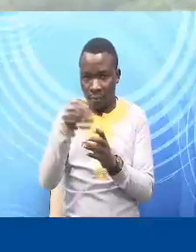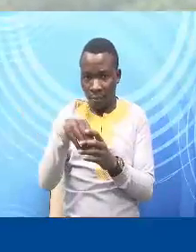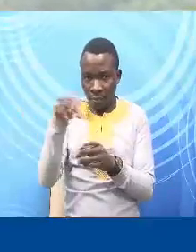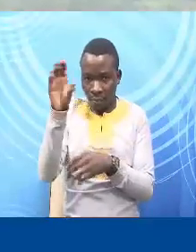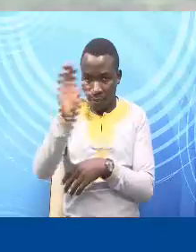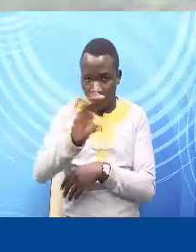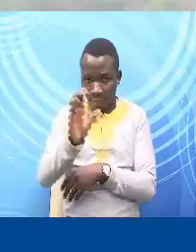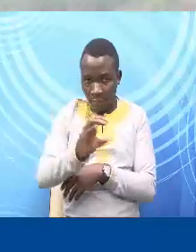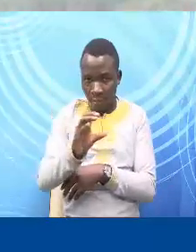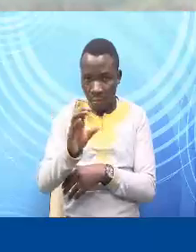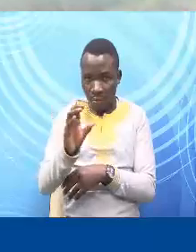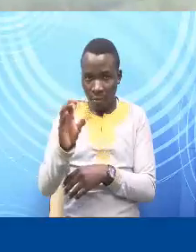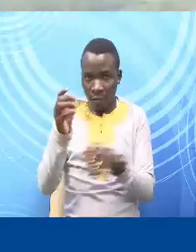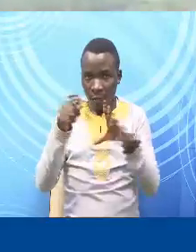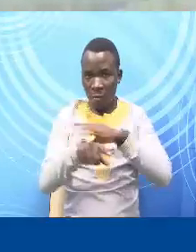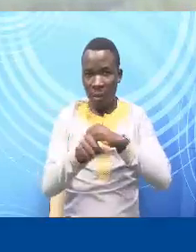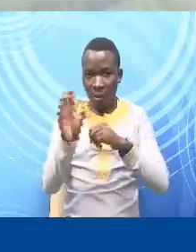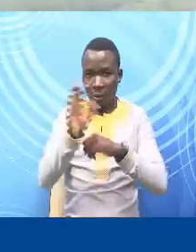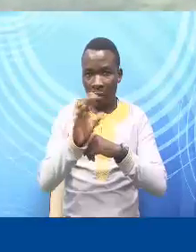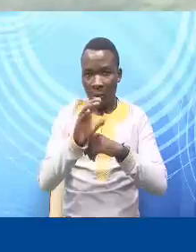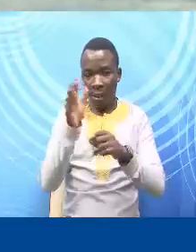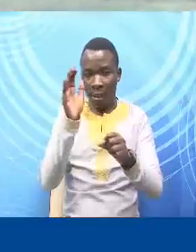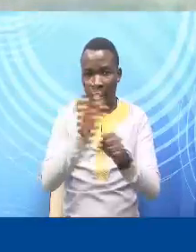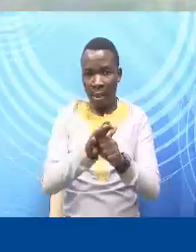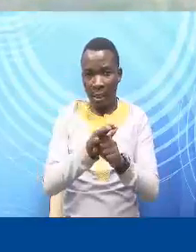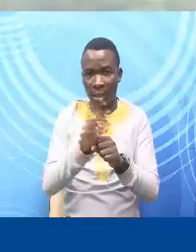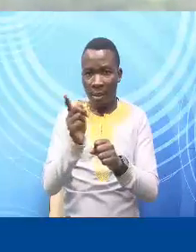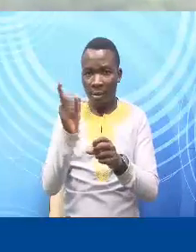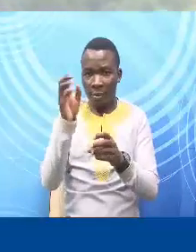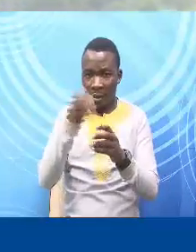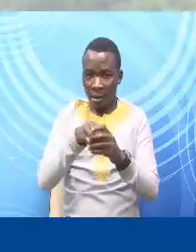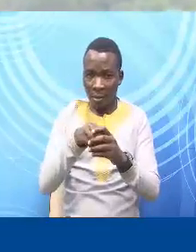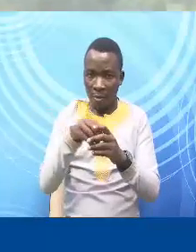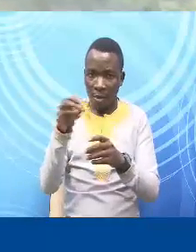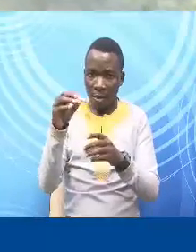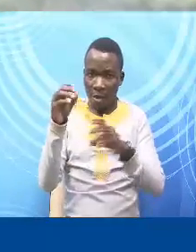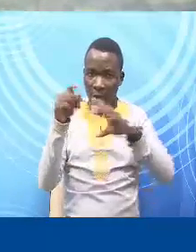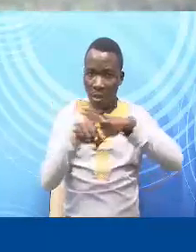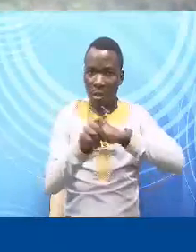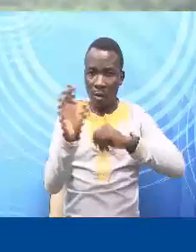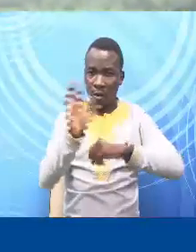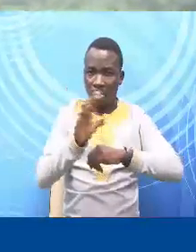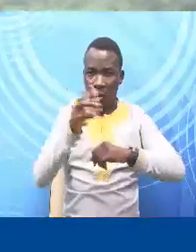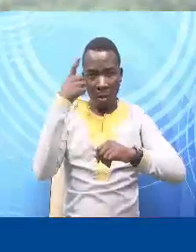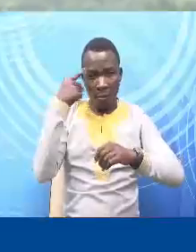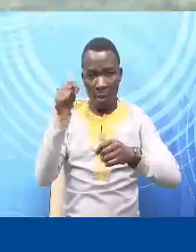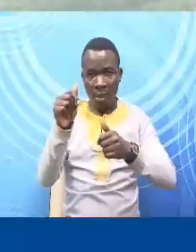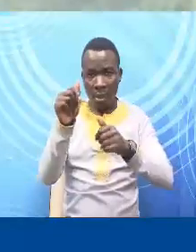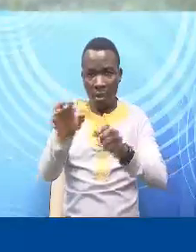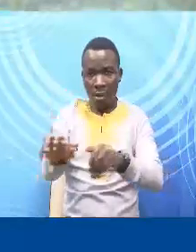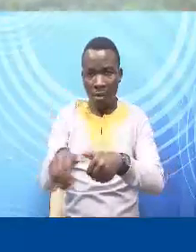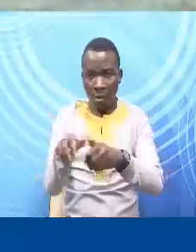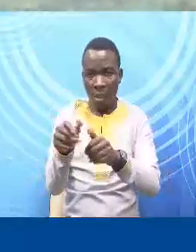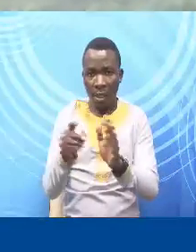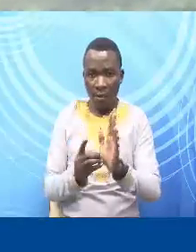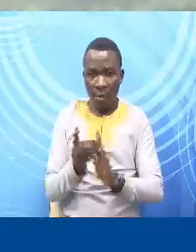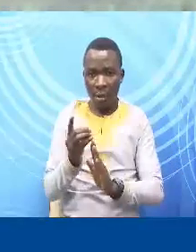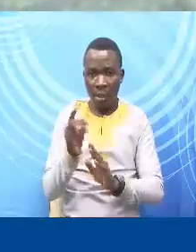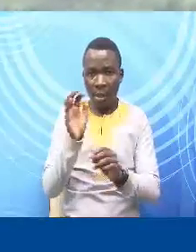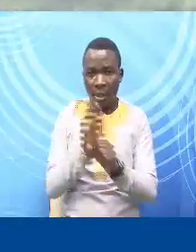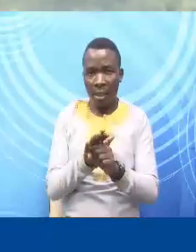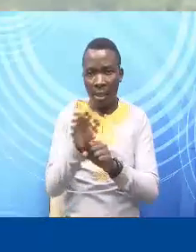koperative, kuko cyane cyane ariko cyane niba utajya no muri koperative ukamenya guhinga kijyambere, cyane